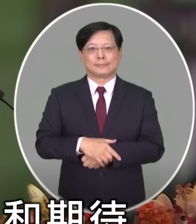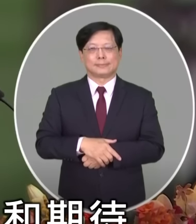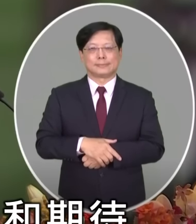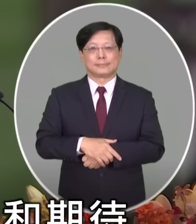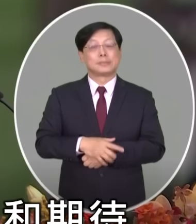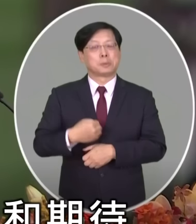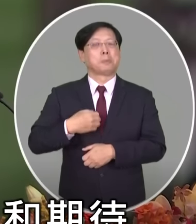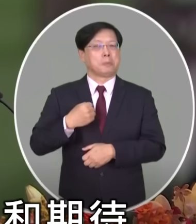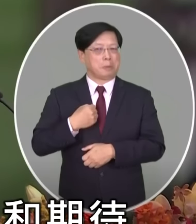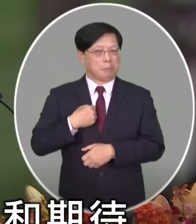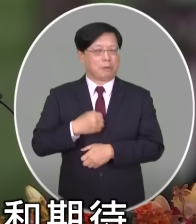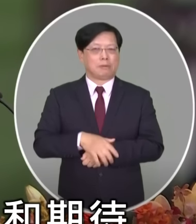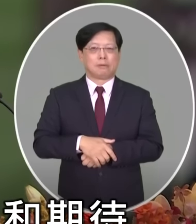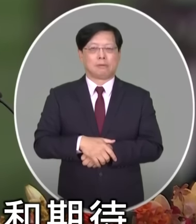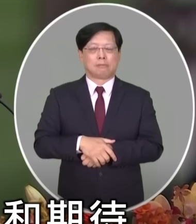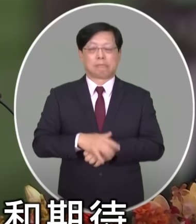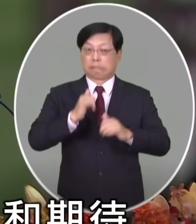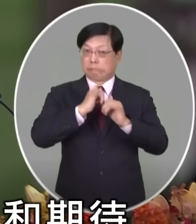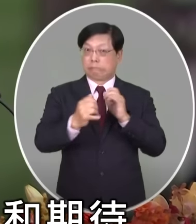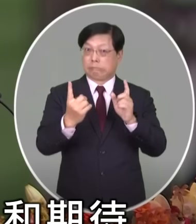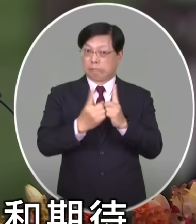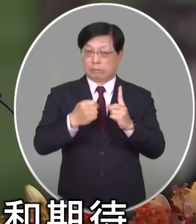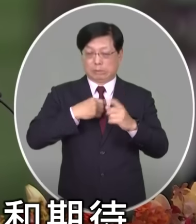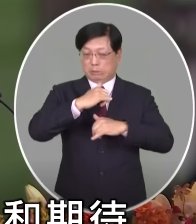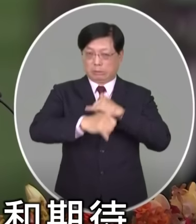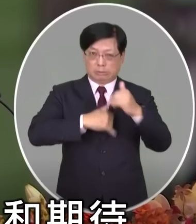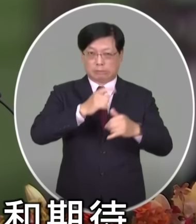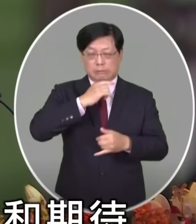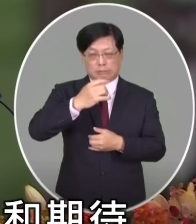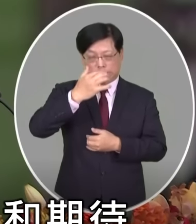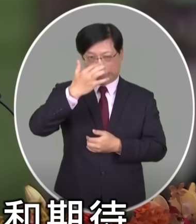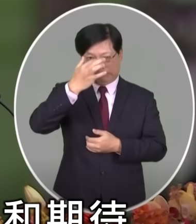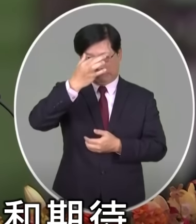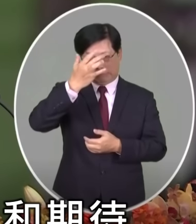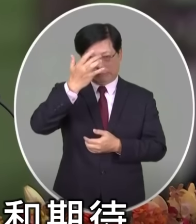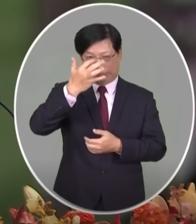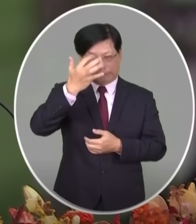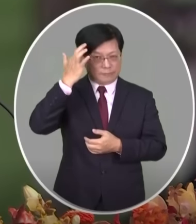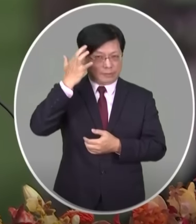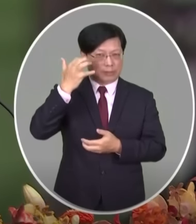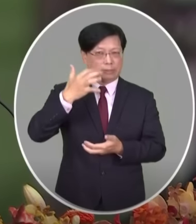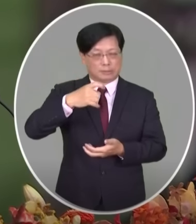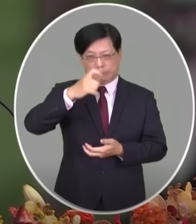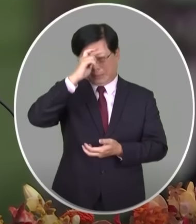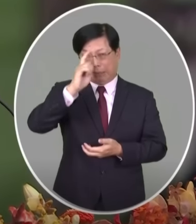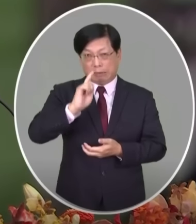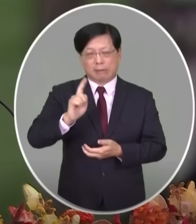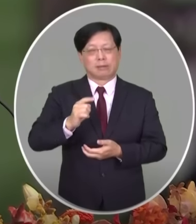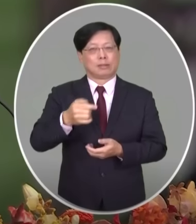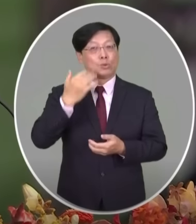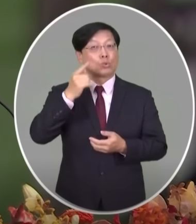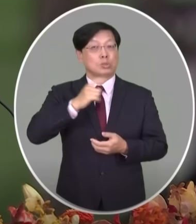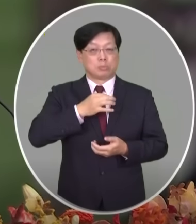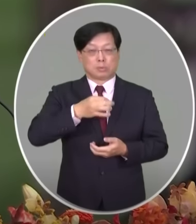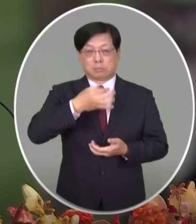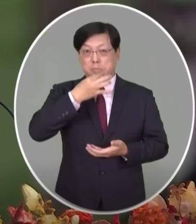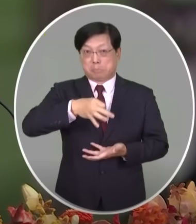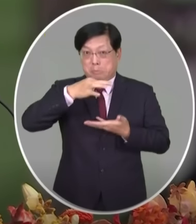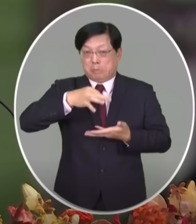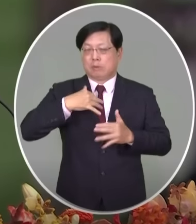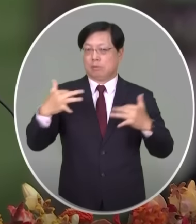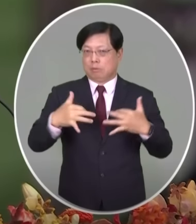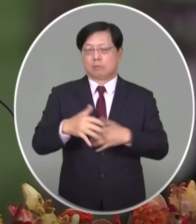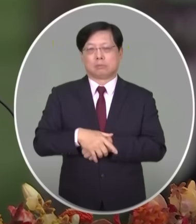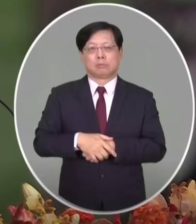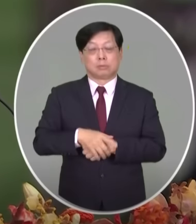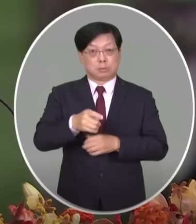我了解国人对生活的烦恼和期待，凡是各位关心的议题、社